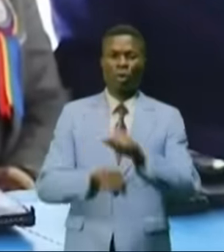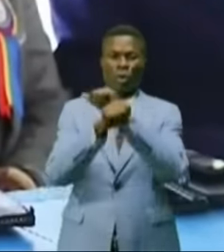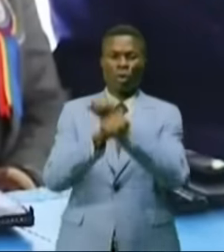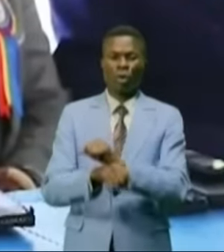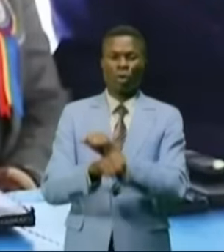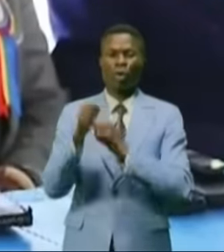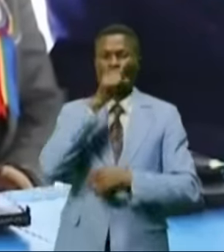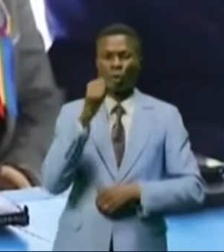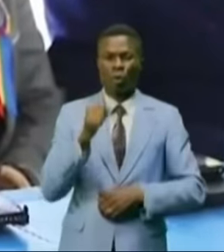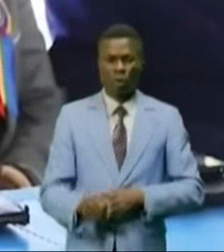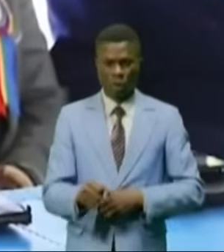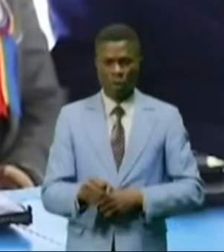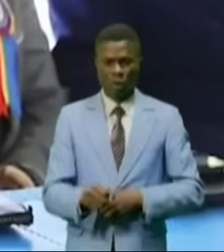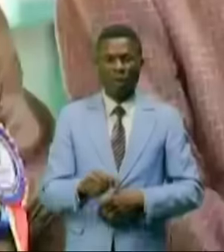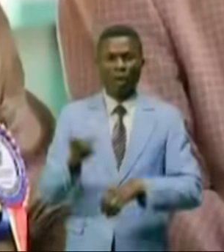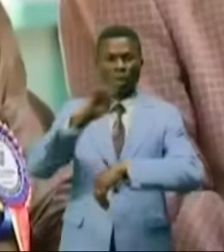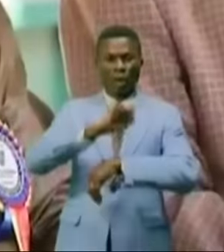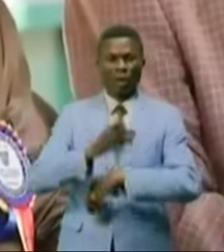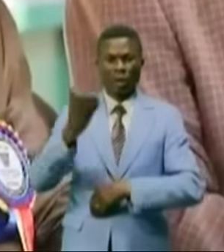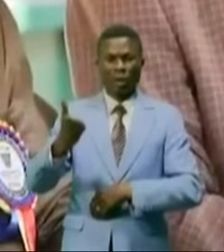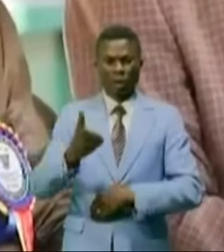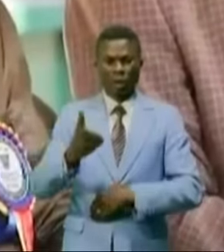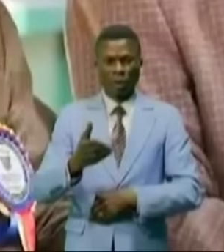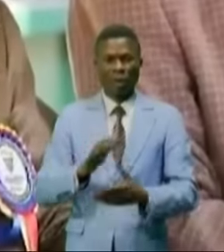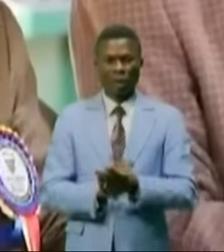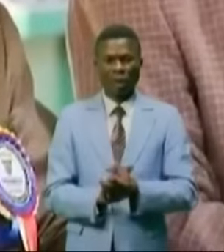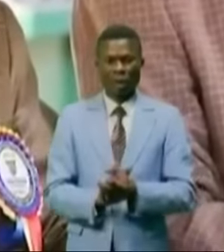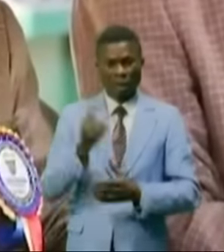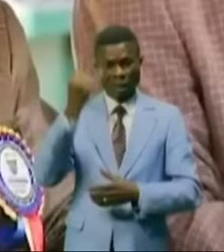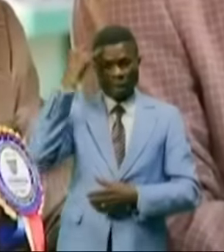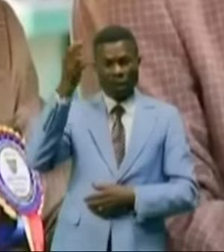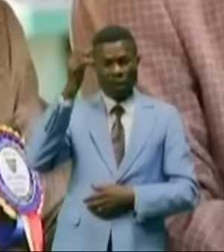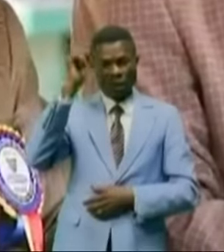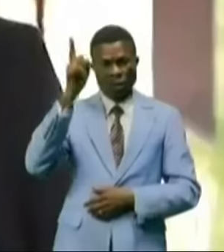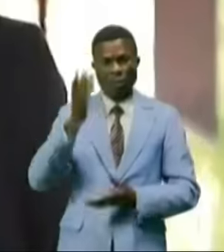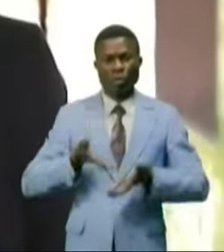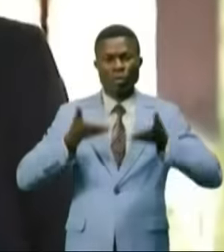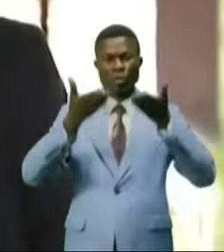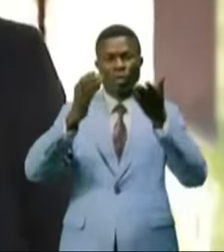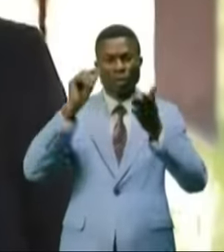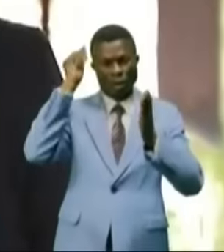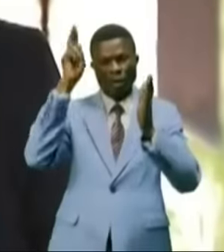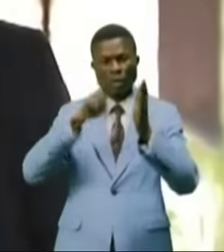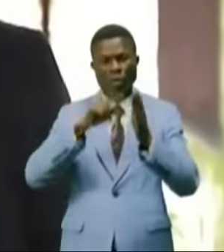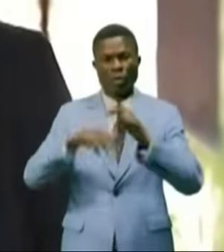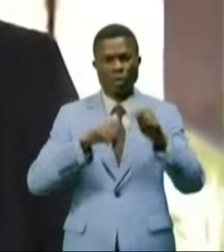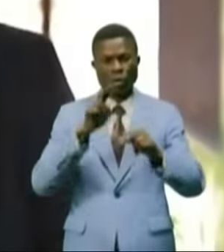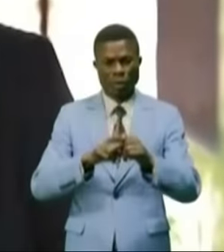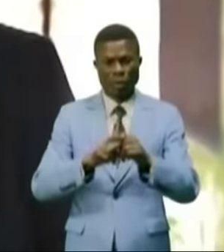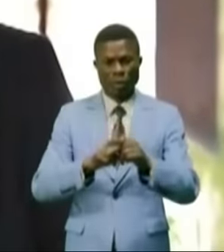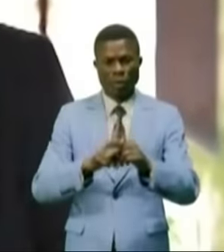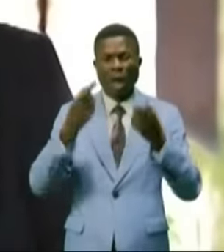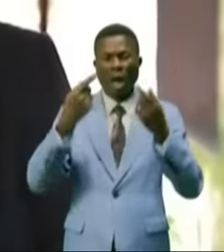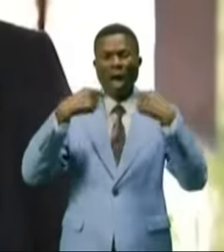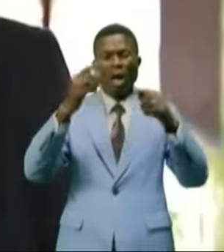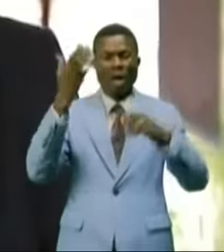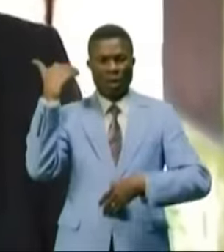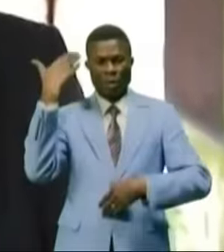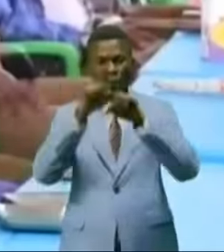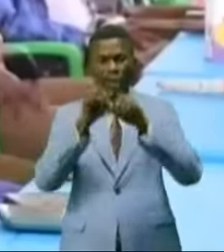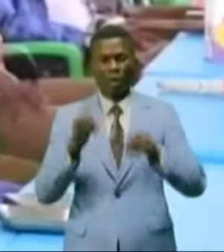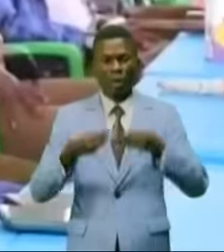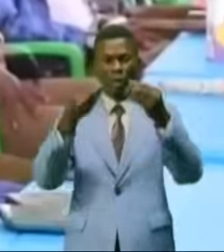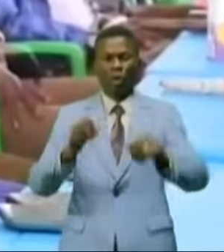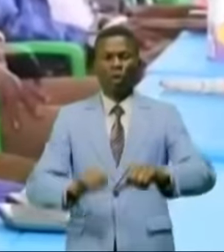ancestrales ont par cette occasion émis leur point de vue sur la composition du gouvernement national récemment publié et aussi apporté